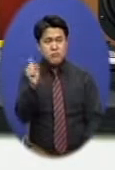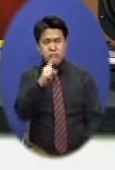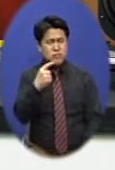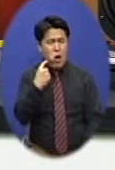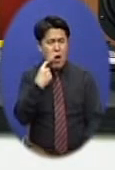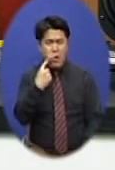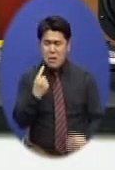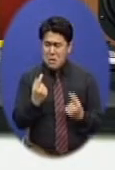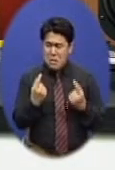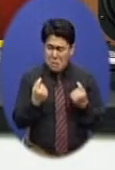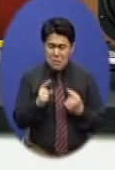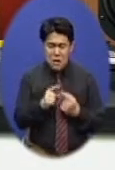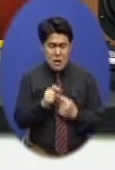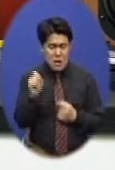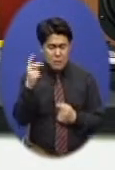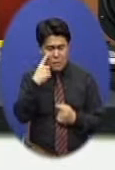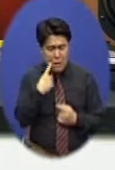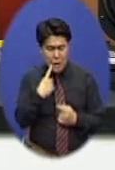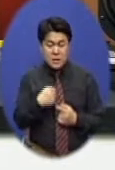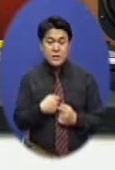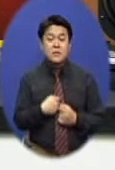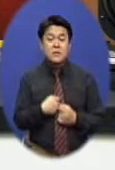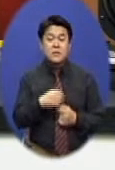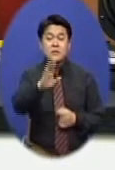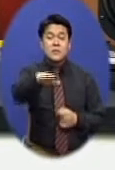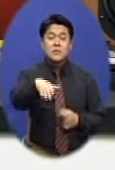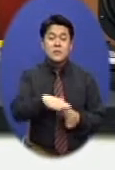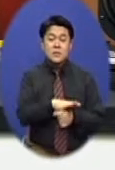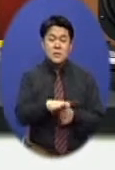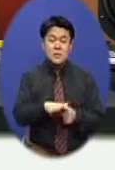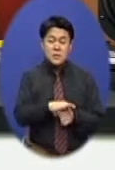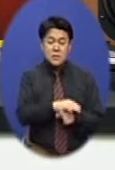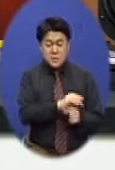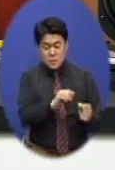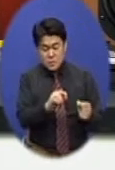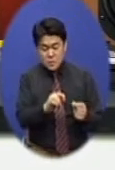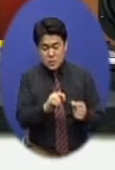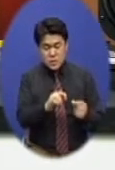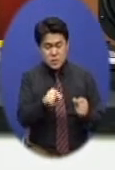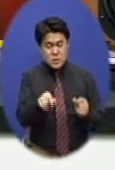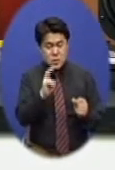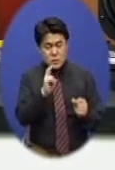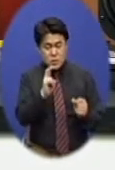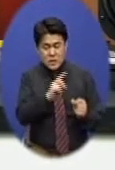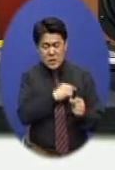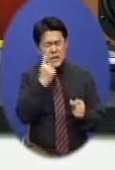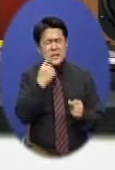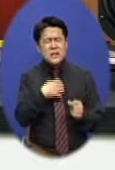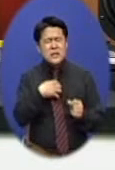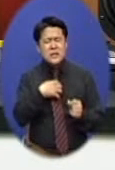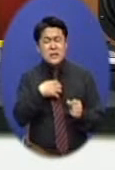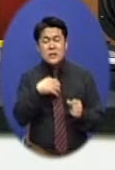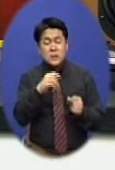네. 네 사실 안 그러던데. 무슨 사랑 중에 어디에서 가장 슬퍼요? 그러면.